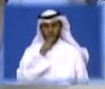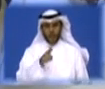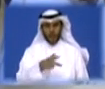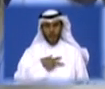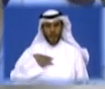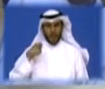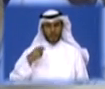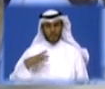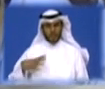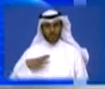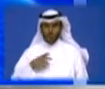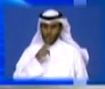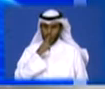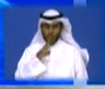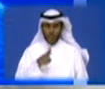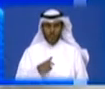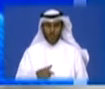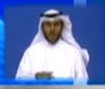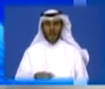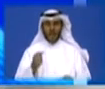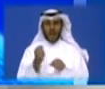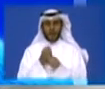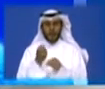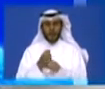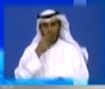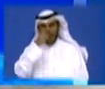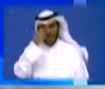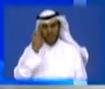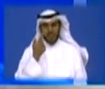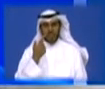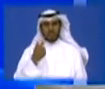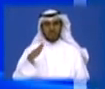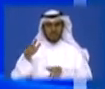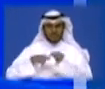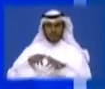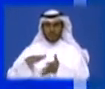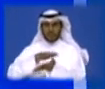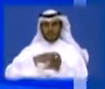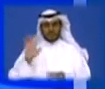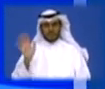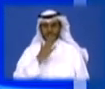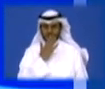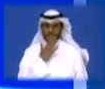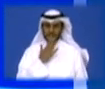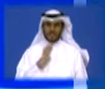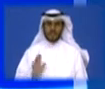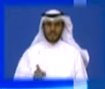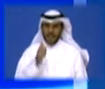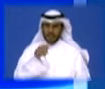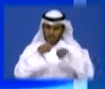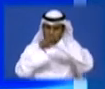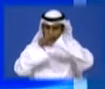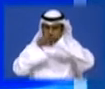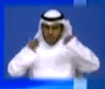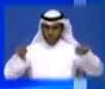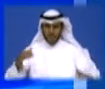للواقع الاقليمي المضطرب ولاوجه الخلل والمعوقات التي تعترض سبل الاصلاح والتي تعكس